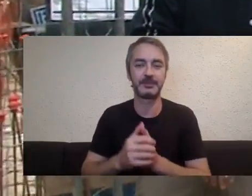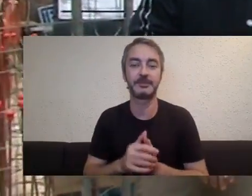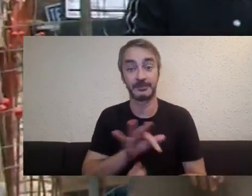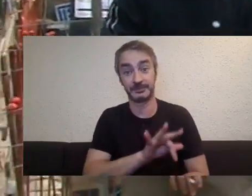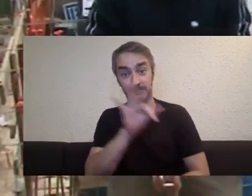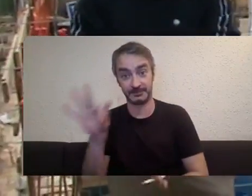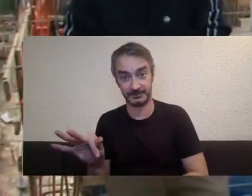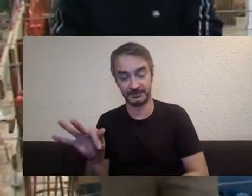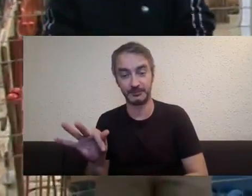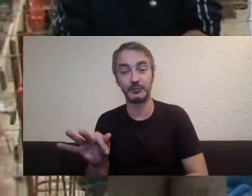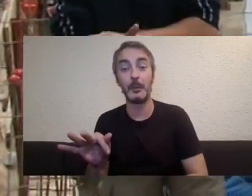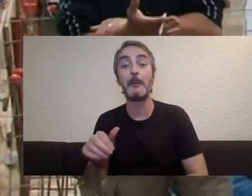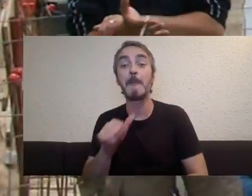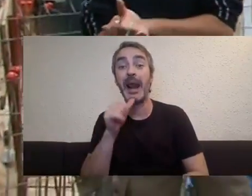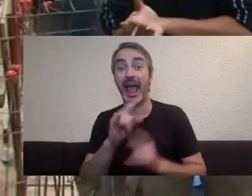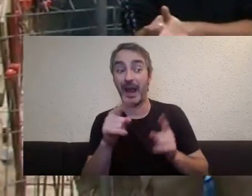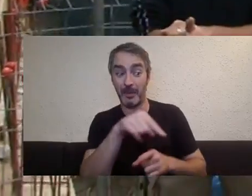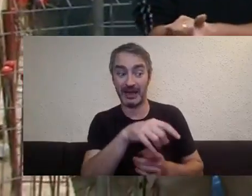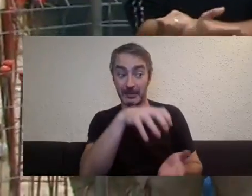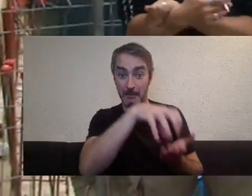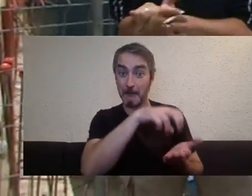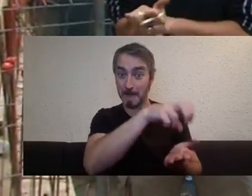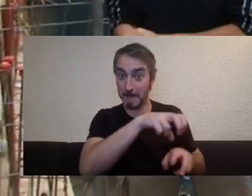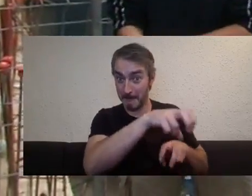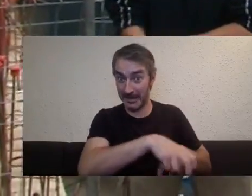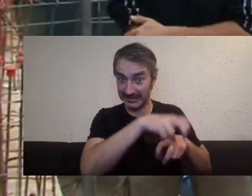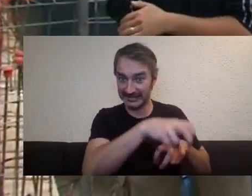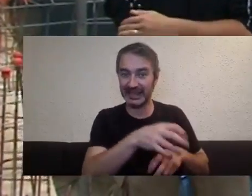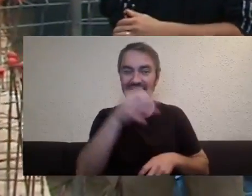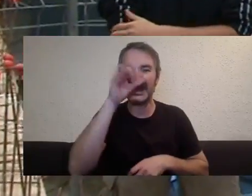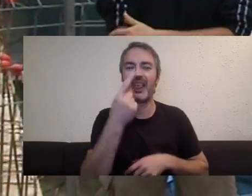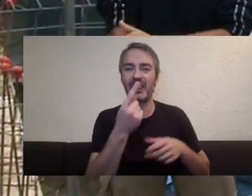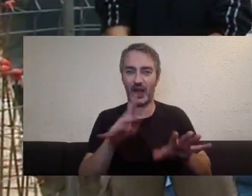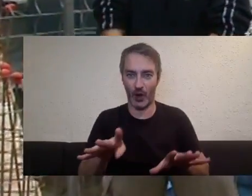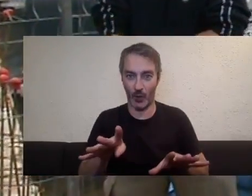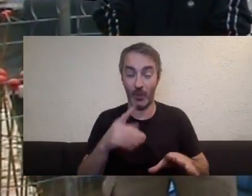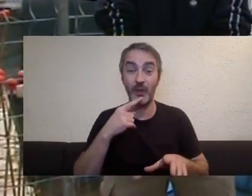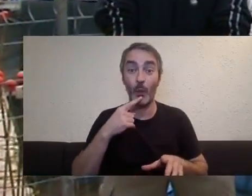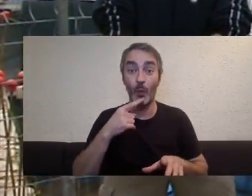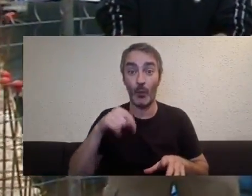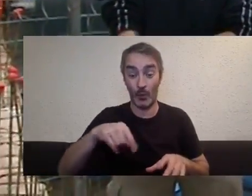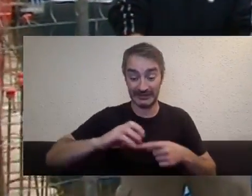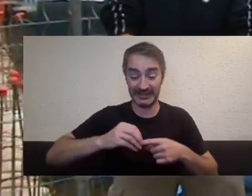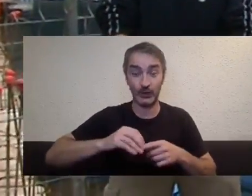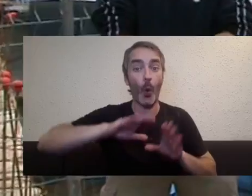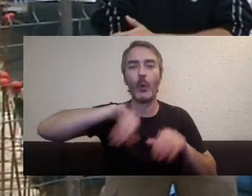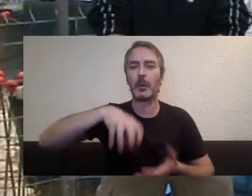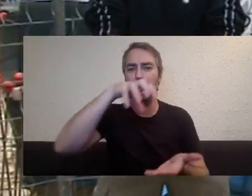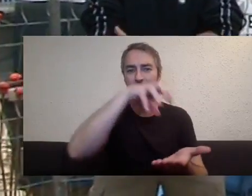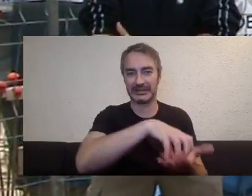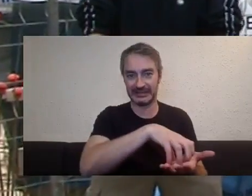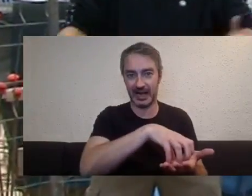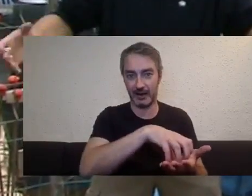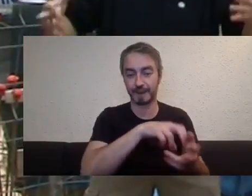Mala Herba, no? Era una masia que era del segle, de principis del segle XIX, que era la masia, era l'última masia que quedava al